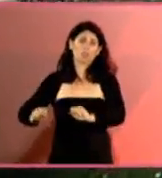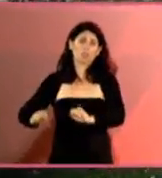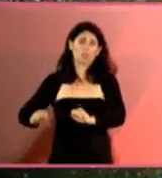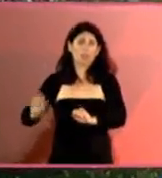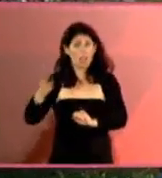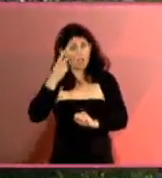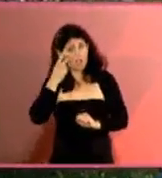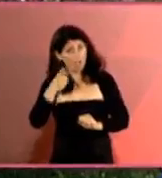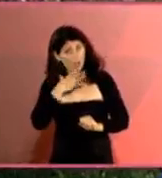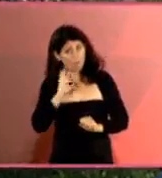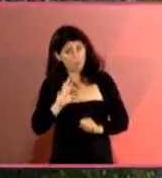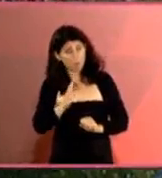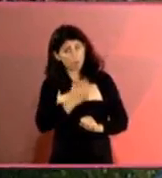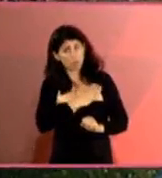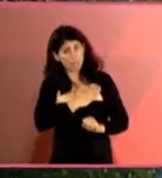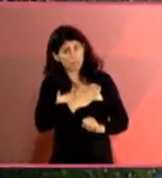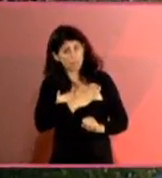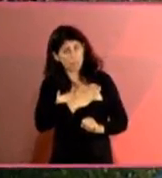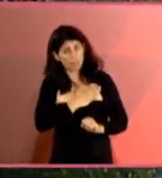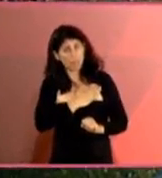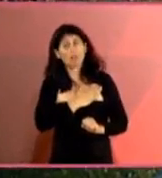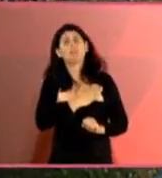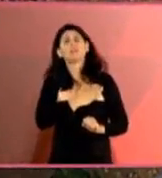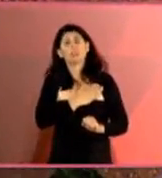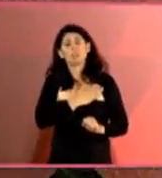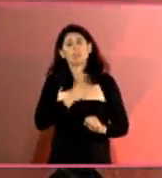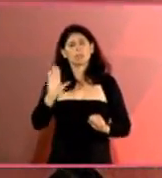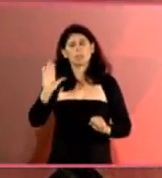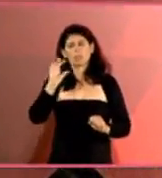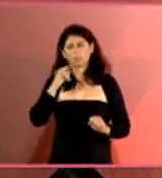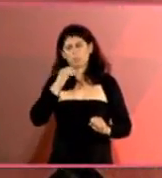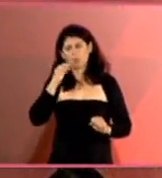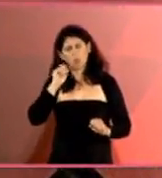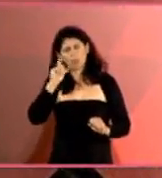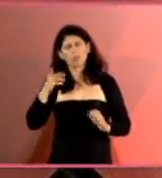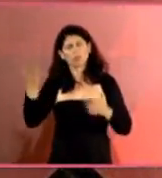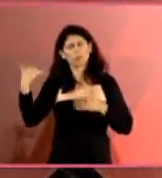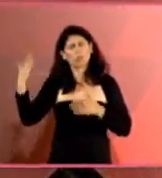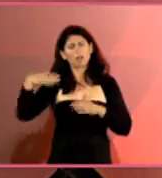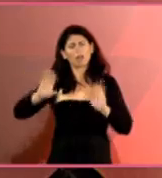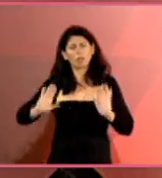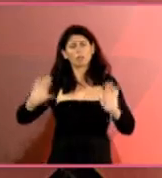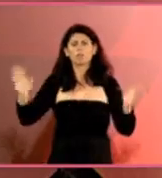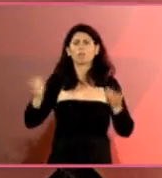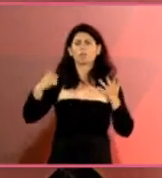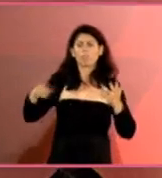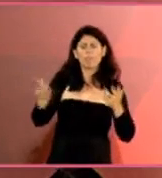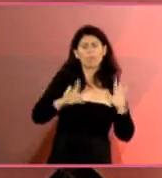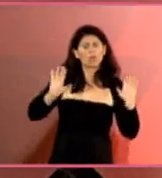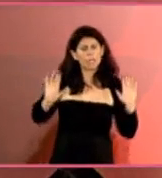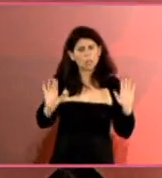Ας το δουν λοιπόν με το χέρι στην καρδιά και πέρα από αγγυλώσεις του παρελθόντος και με τις όποιες διαφορές